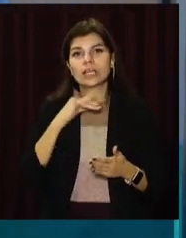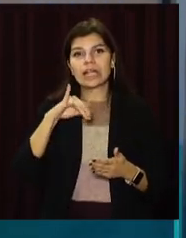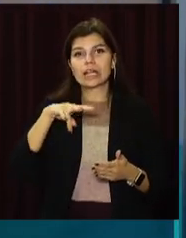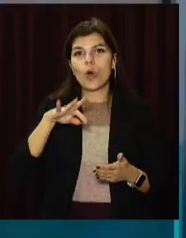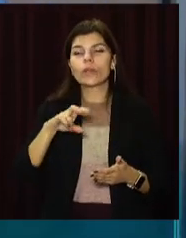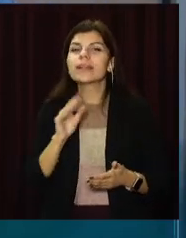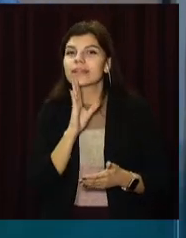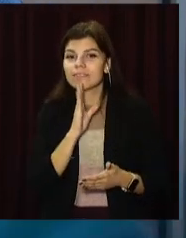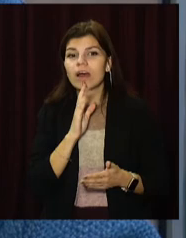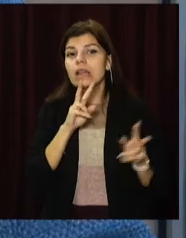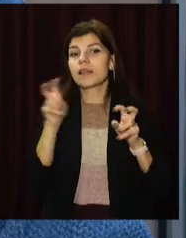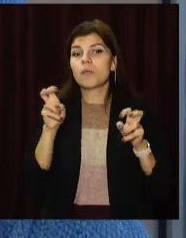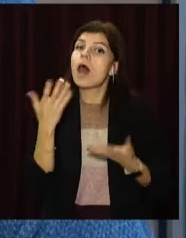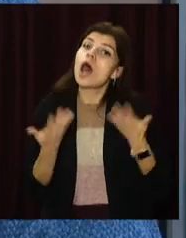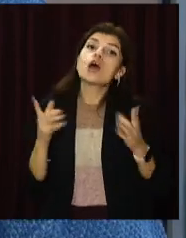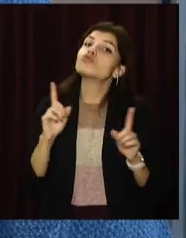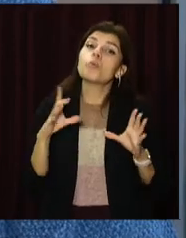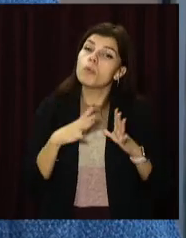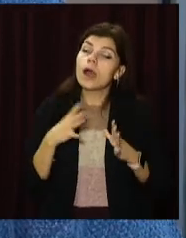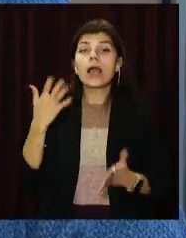взялася за таку тему, а що було б, якби